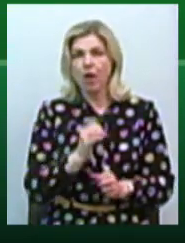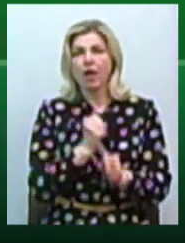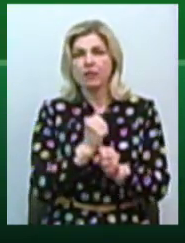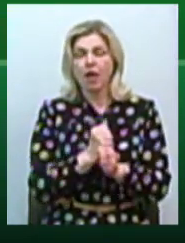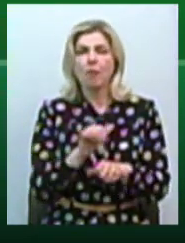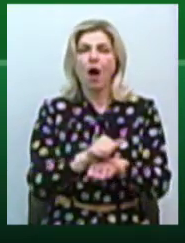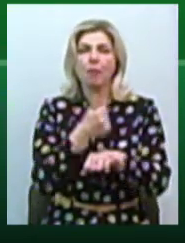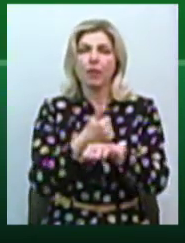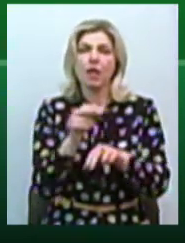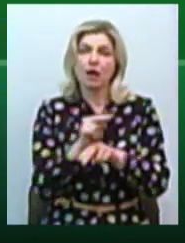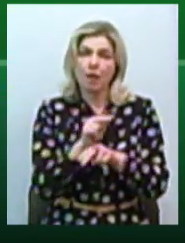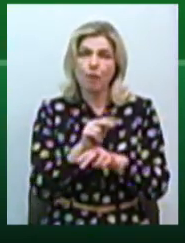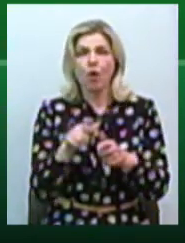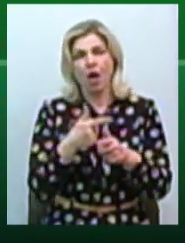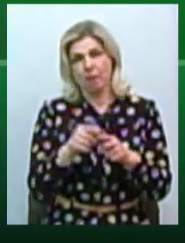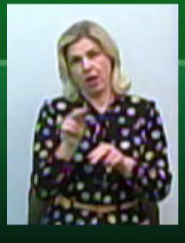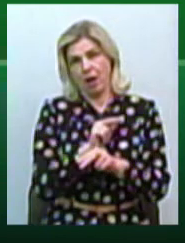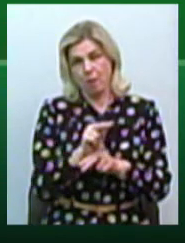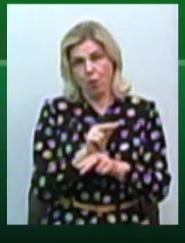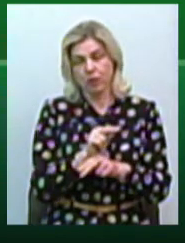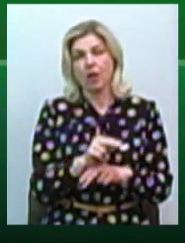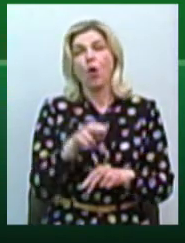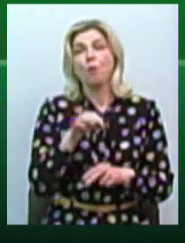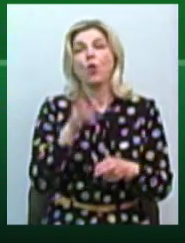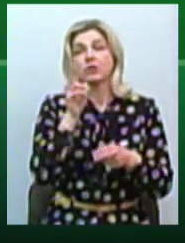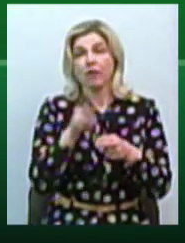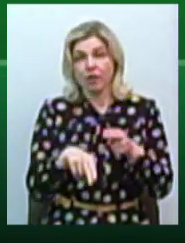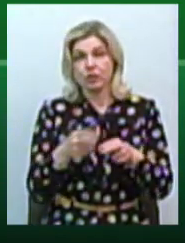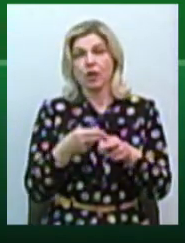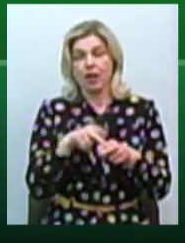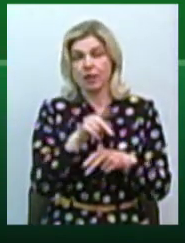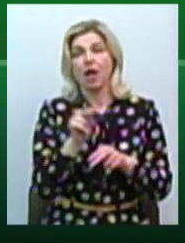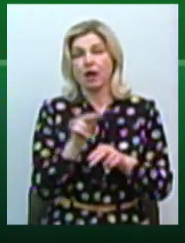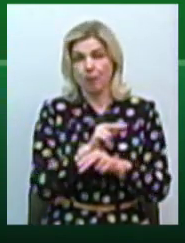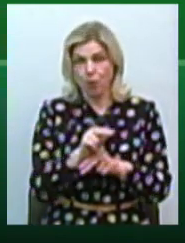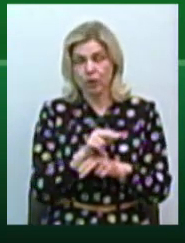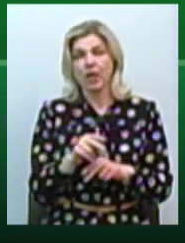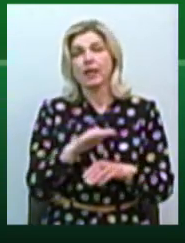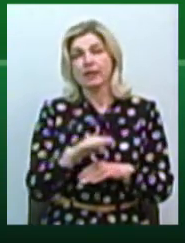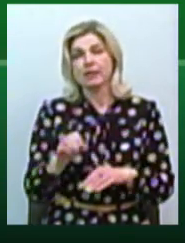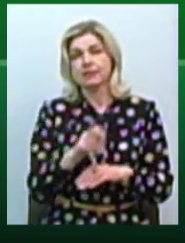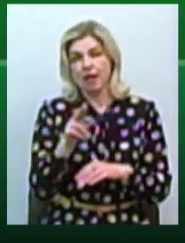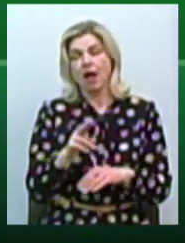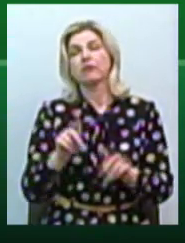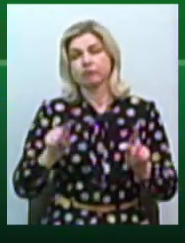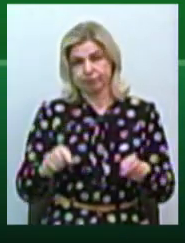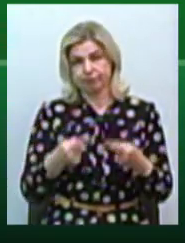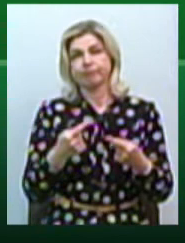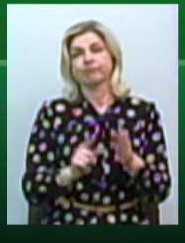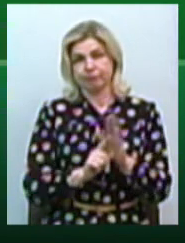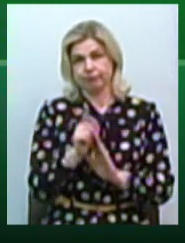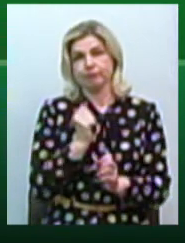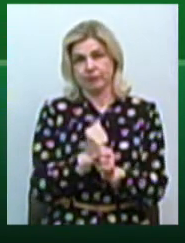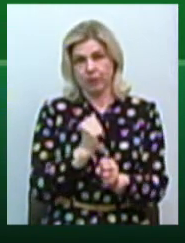капітальний ремонт, або поточний ремонт. По завершенню поточного ремонту заклади будуть відновлені в